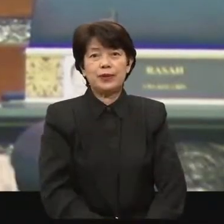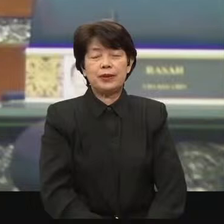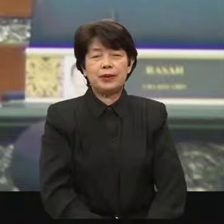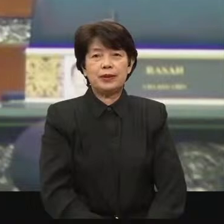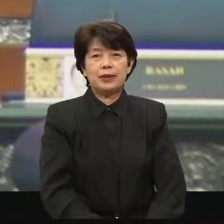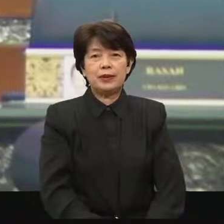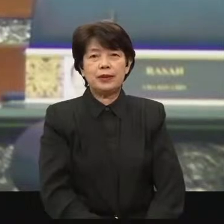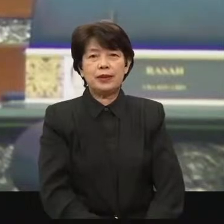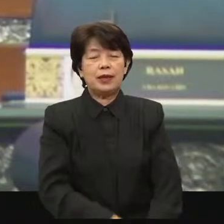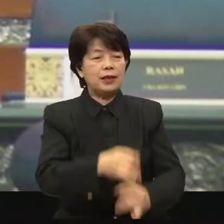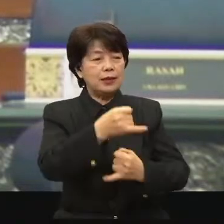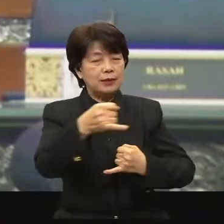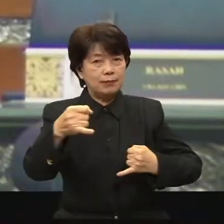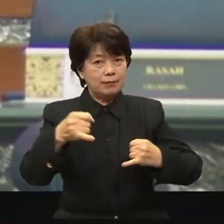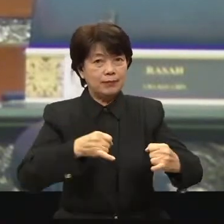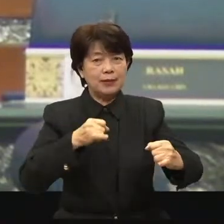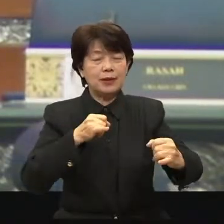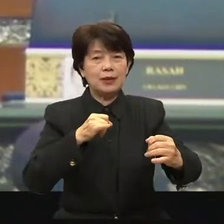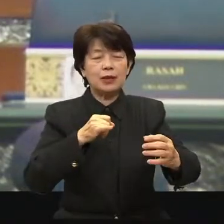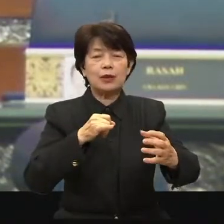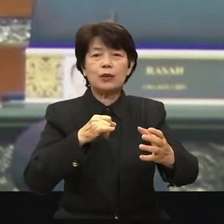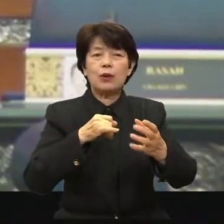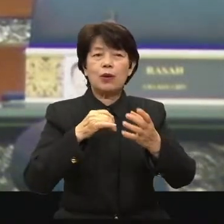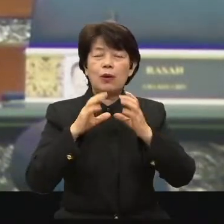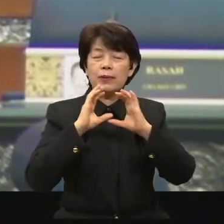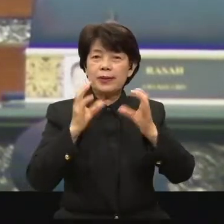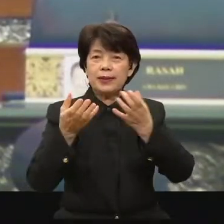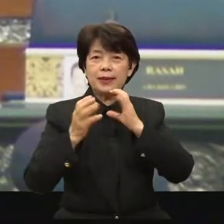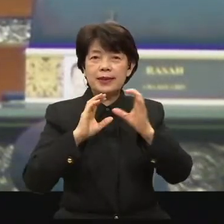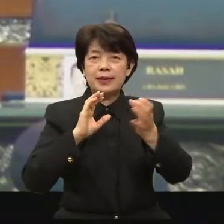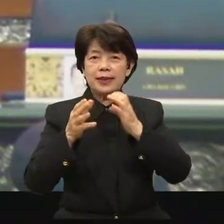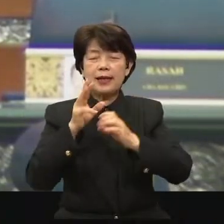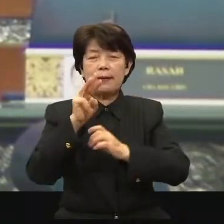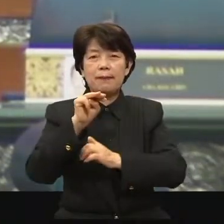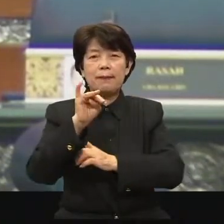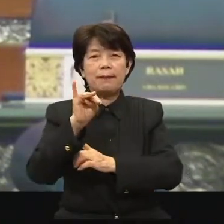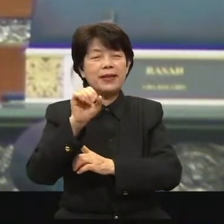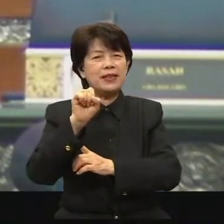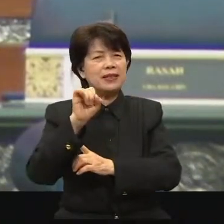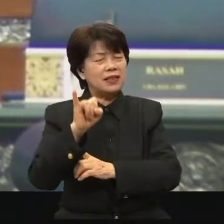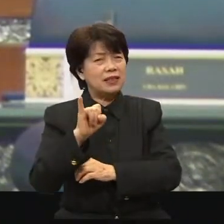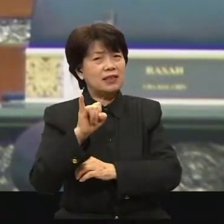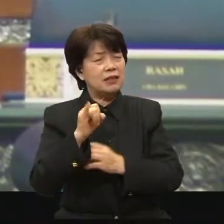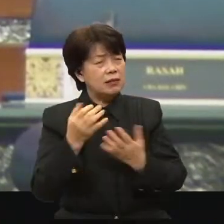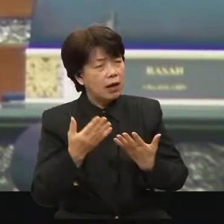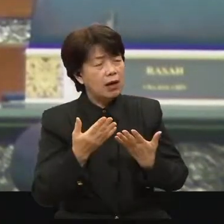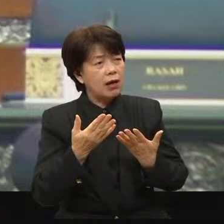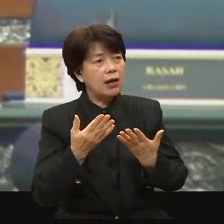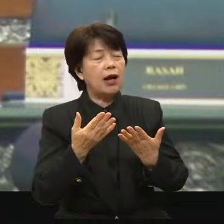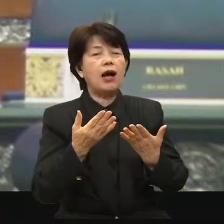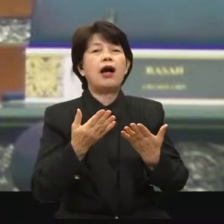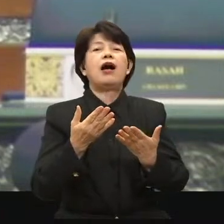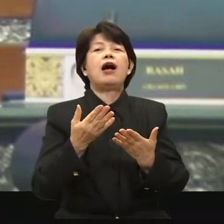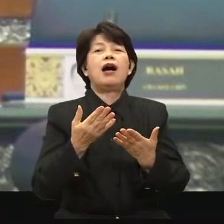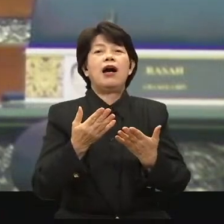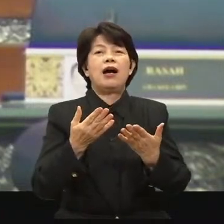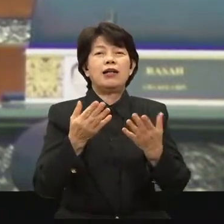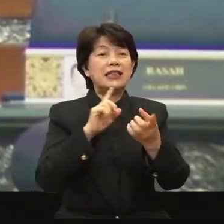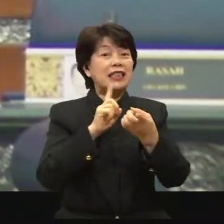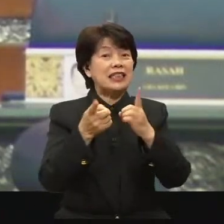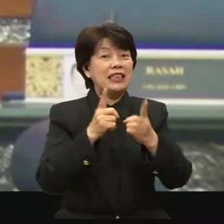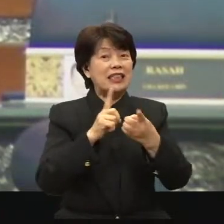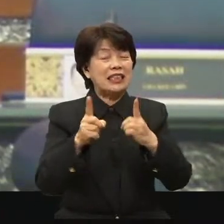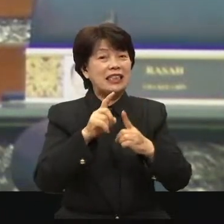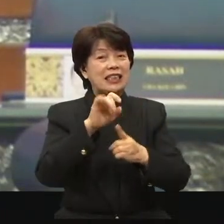Nama jabatan, Jabatan Komunikasi. Misi dia berkemahiran digital. Jadi soalan saya, adakah perlu JCOM